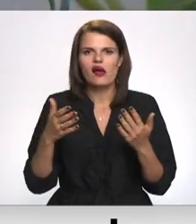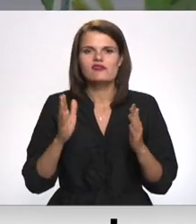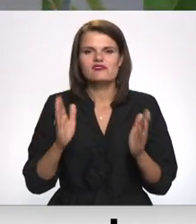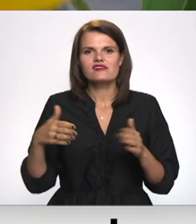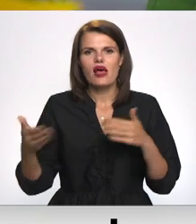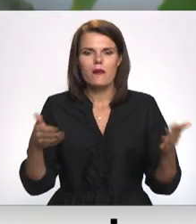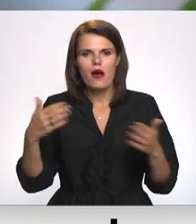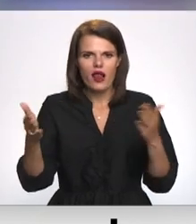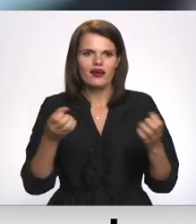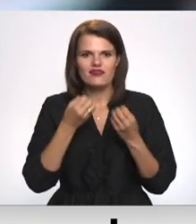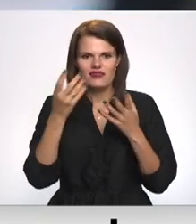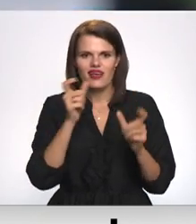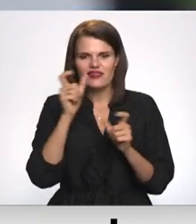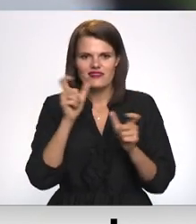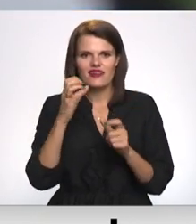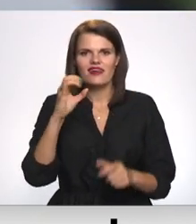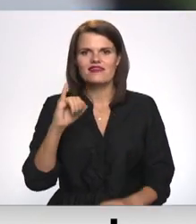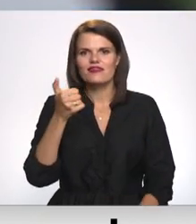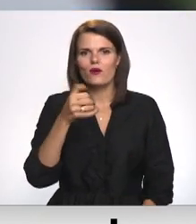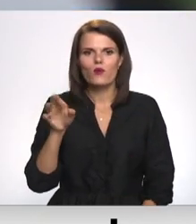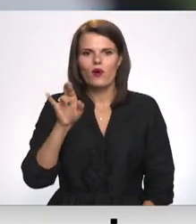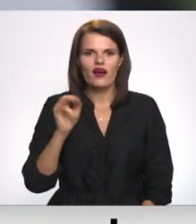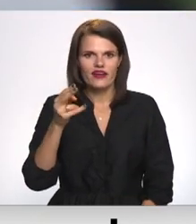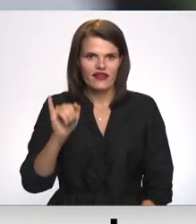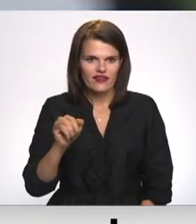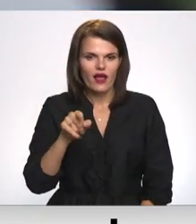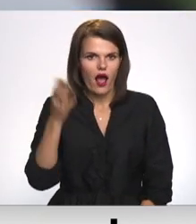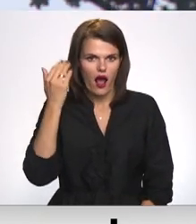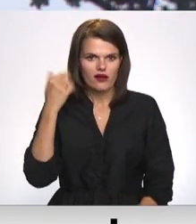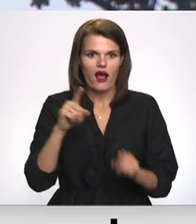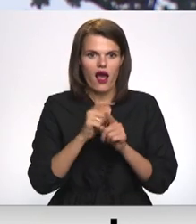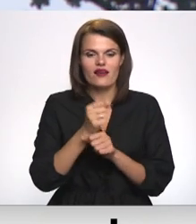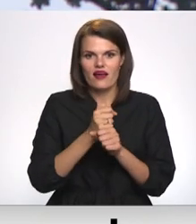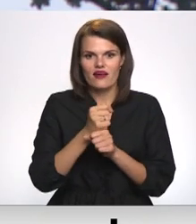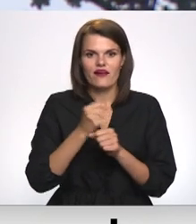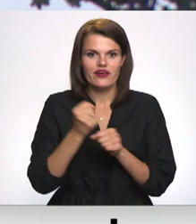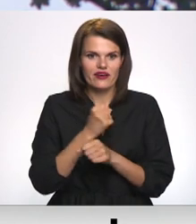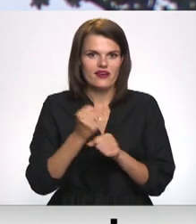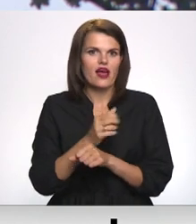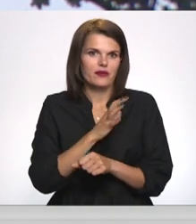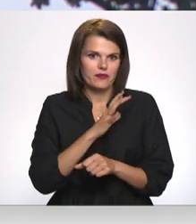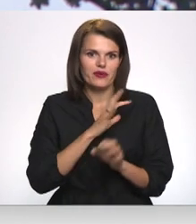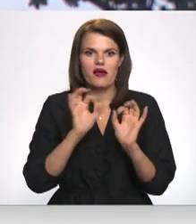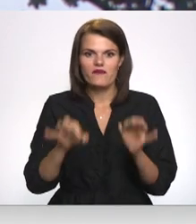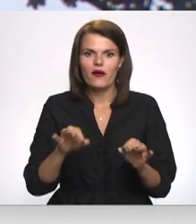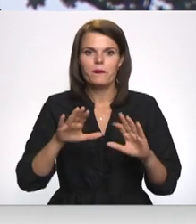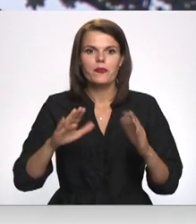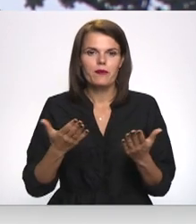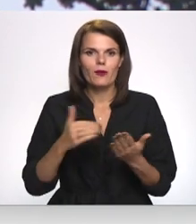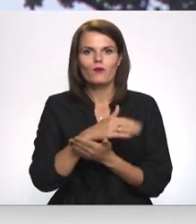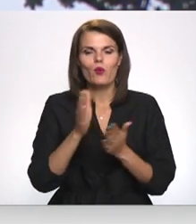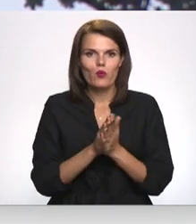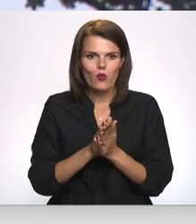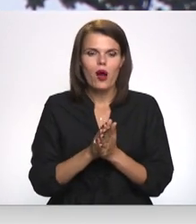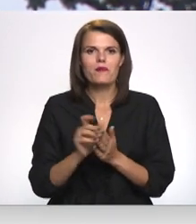zied zilas. Cigoriņi, mēs taču no cigoriņiem agrāk arī kafiju gatavojam, vai ne? Bet kopā